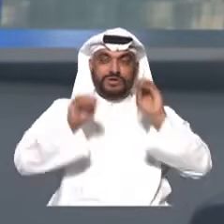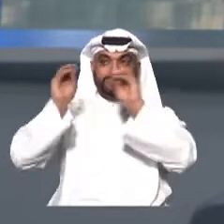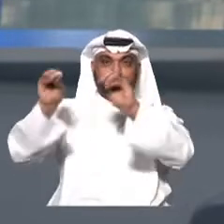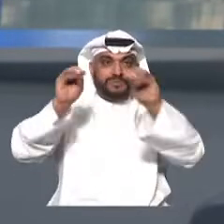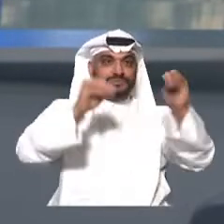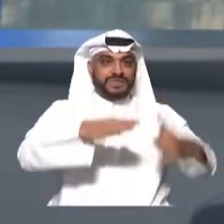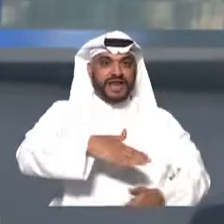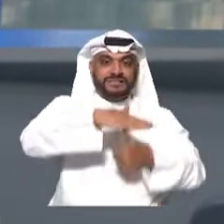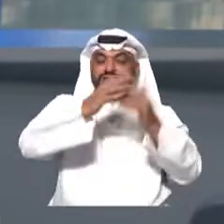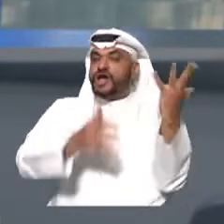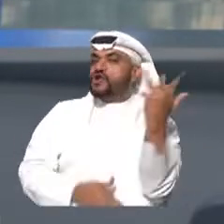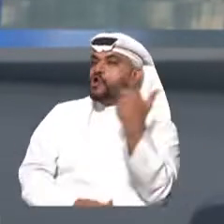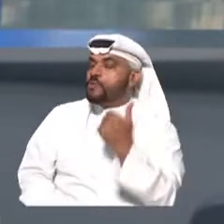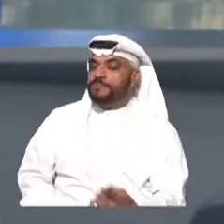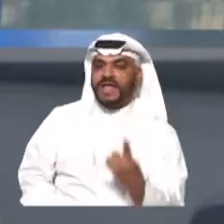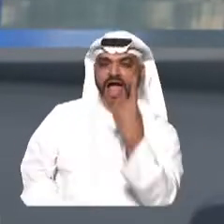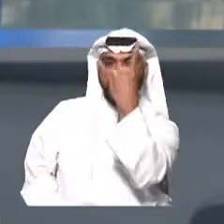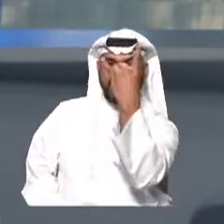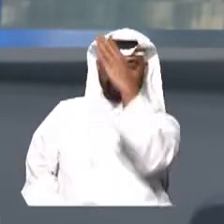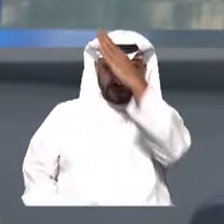في يوم